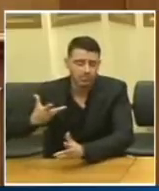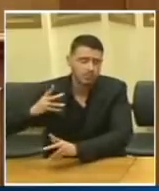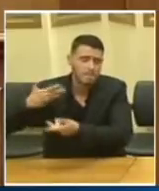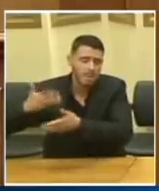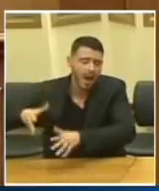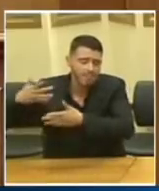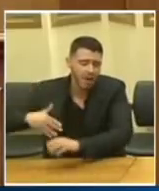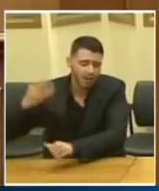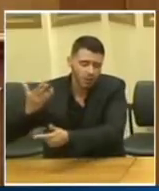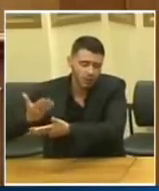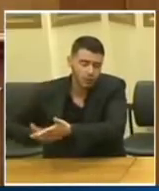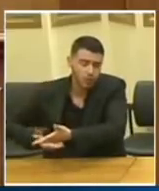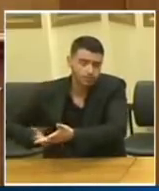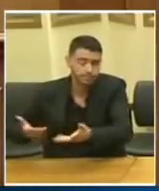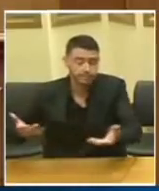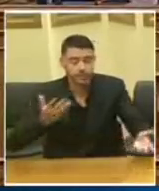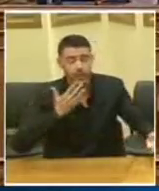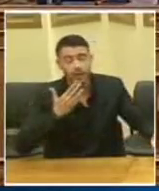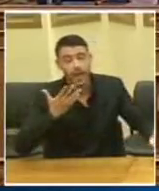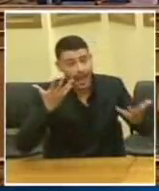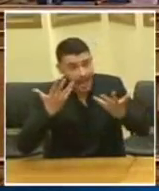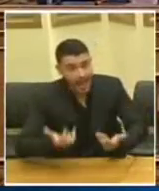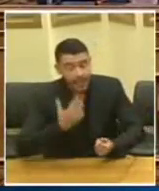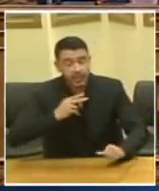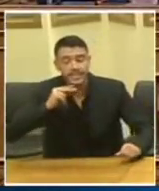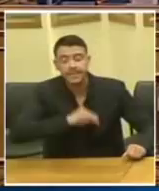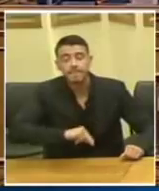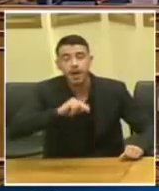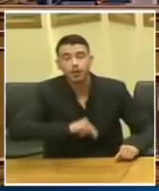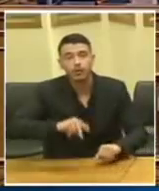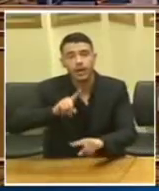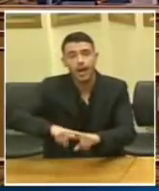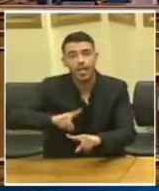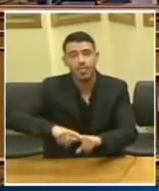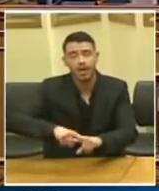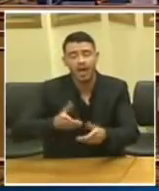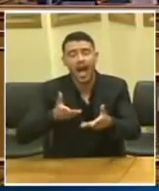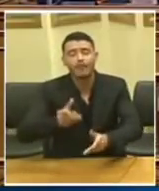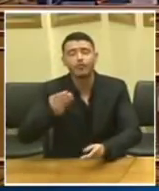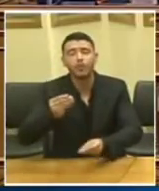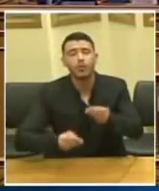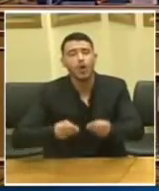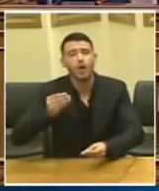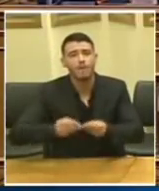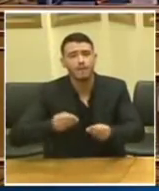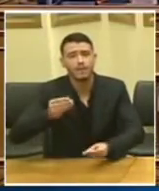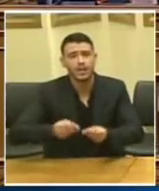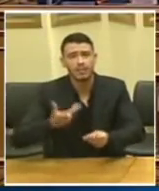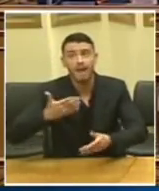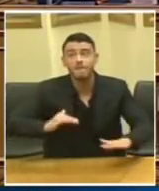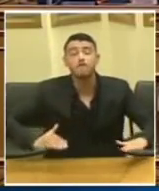συμφέρον της Ελλάδας να μη διαιωνίζεται αυτή η διαφορά με τους βόρειους γειτονές